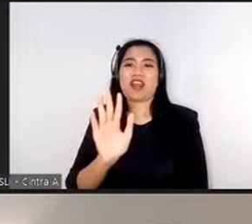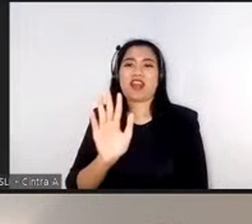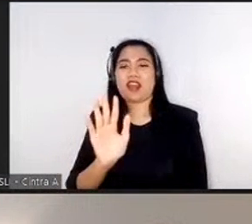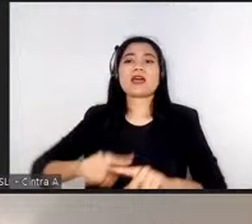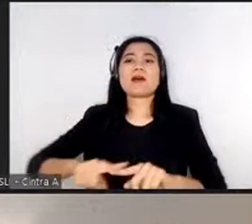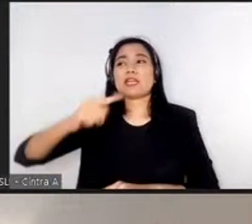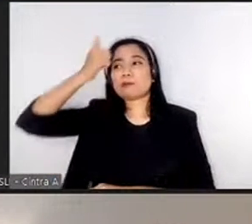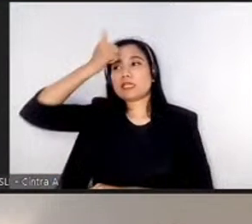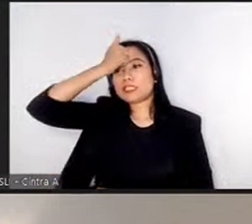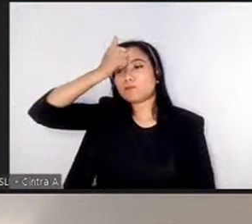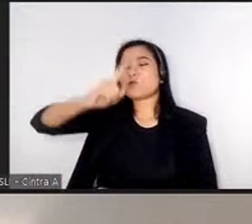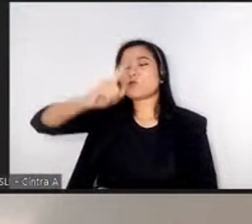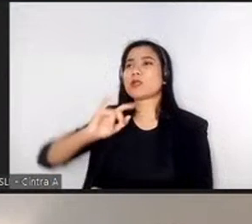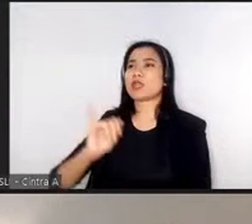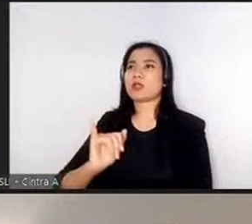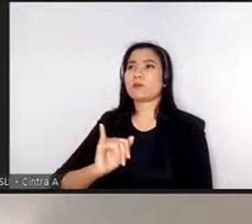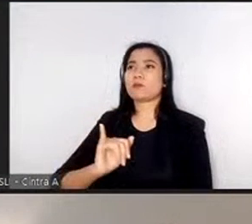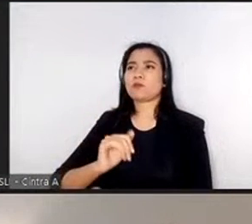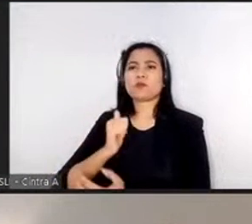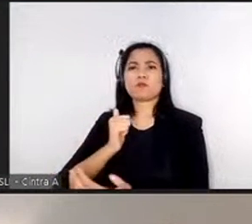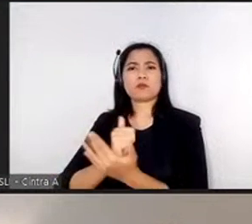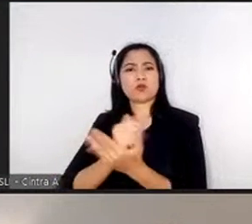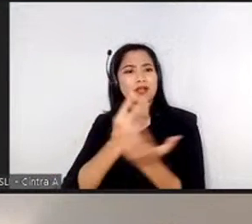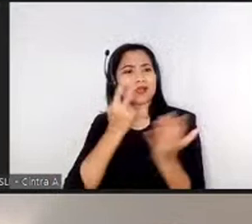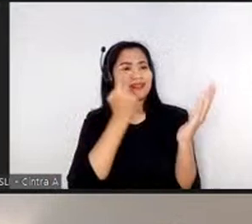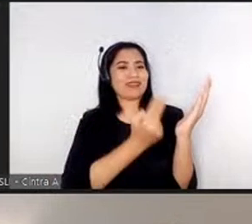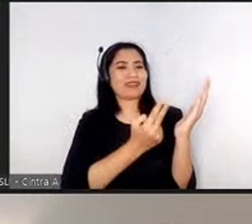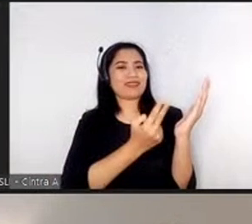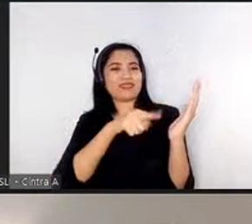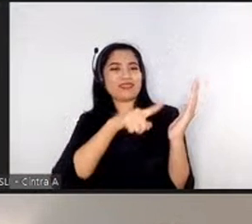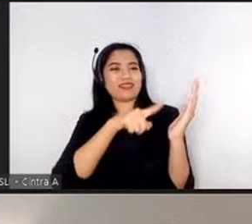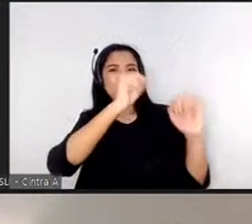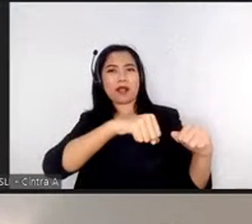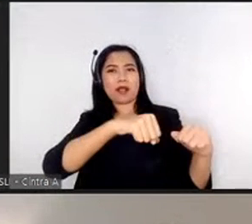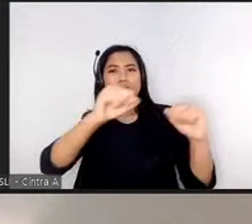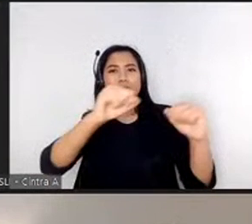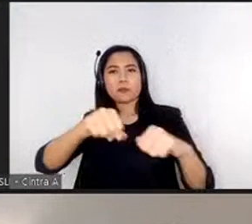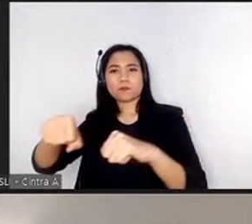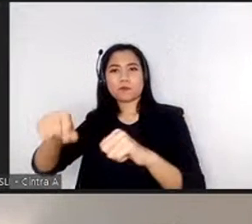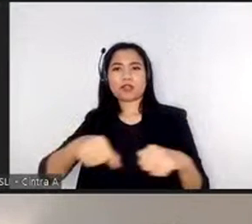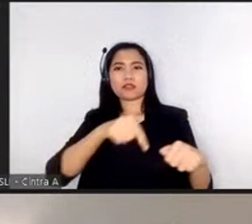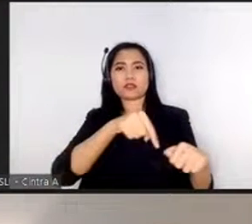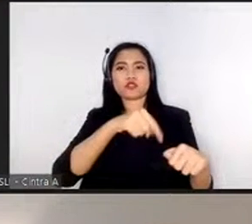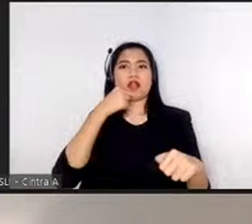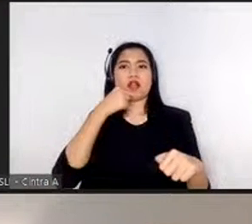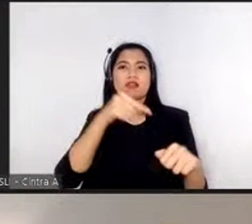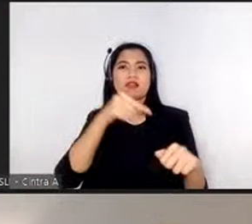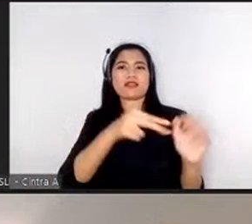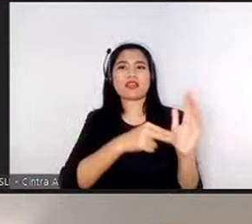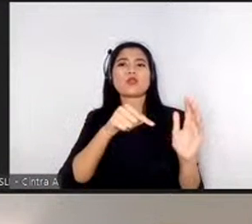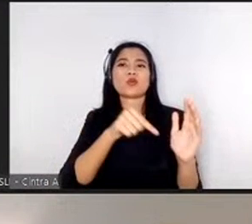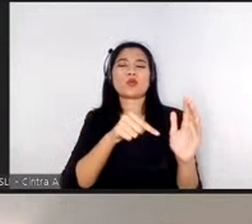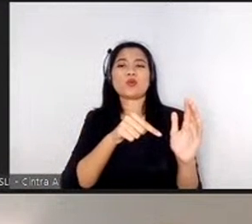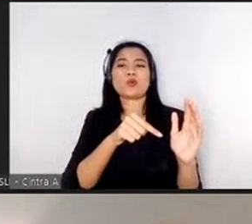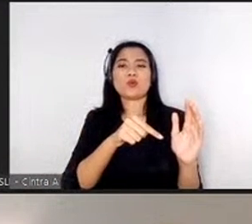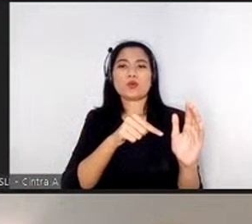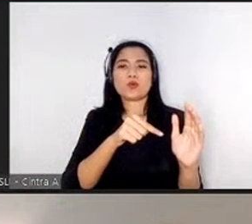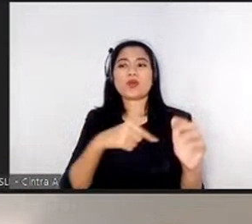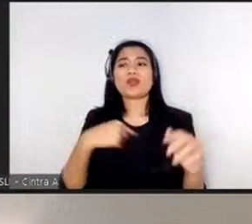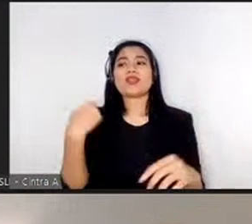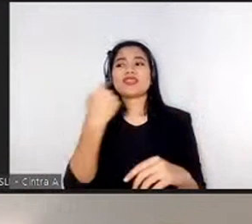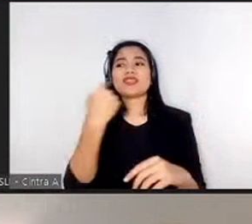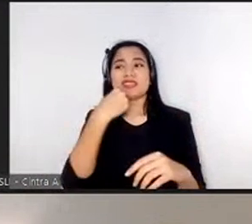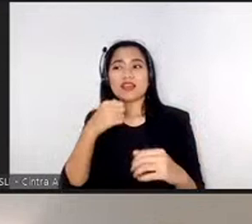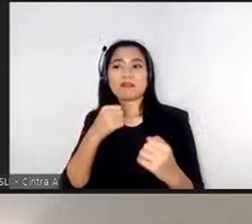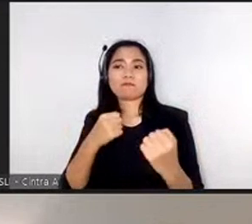eh tercermin sebetulnya dari kesepakatan-kesepakatan atas value itu memang kita agak juga dorong agar itu juga